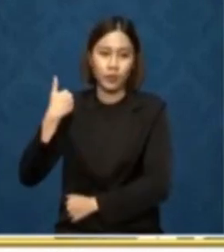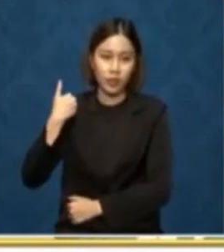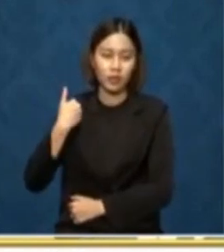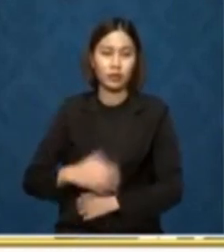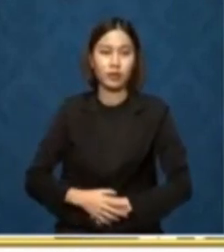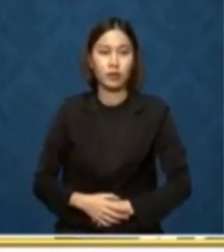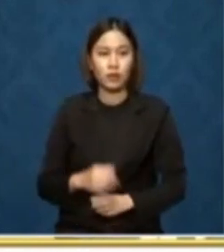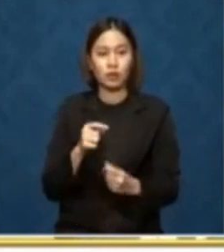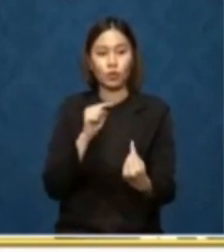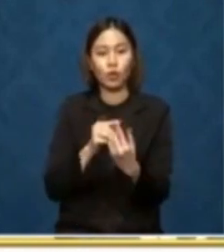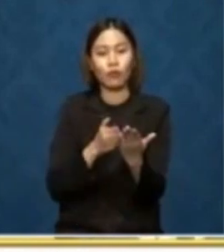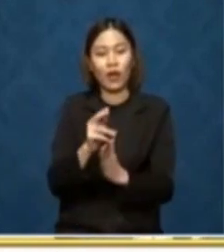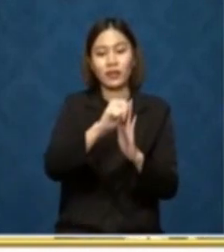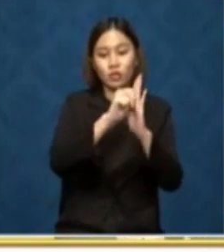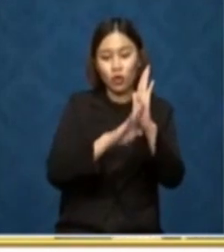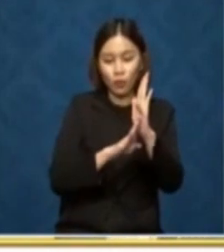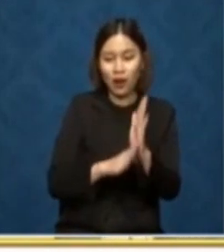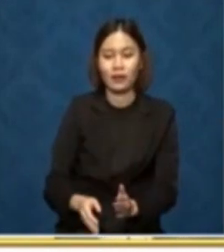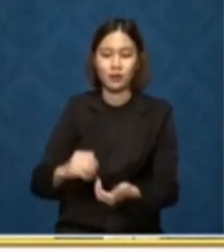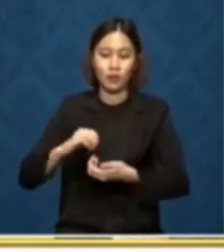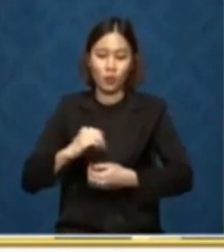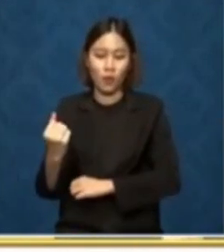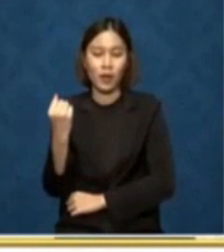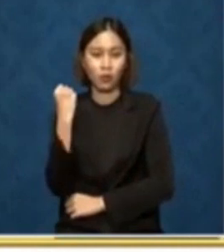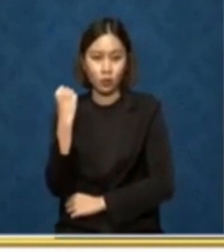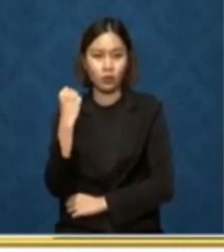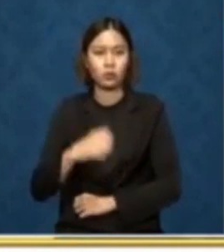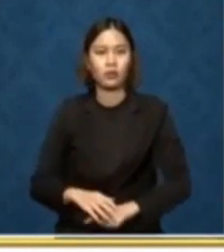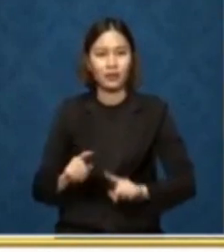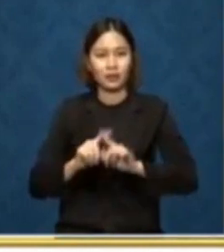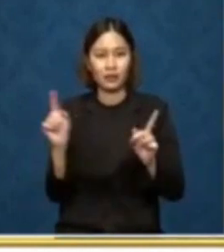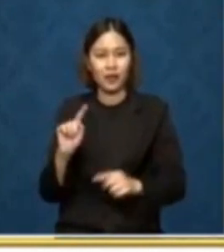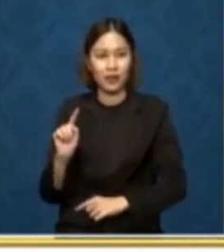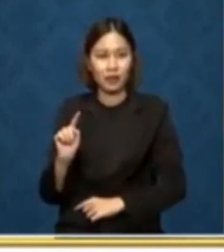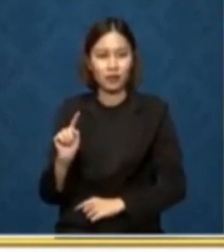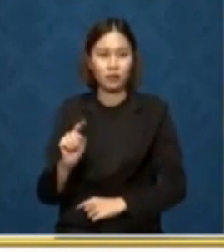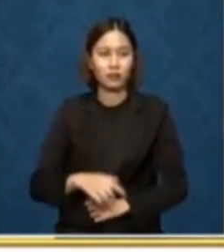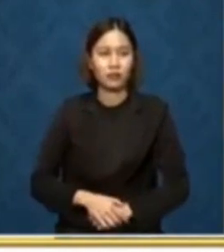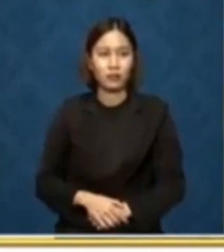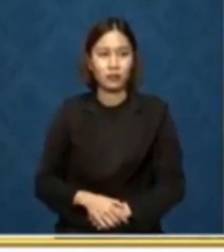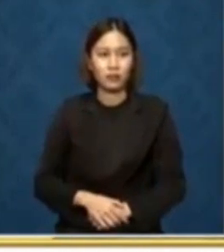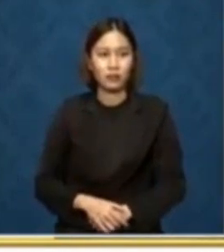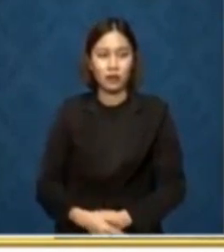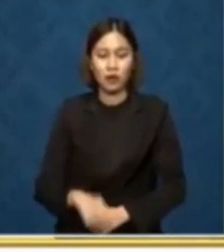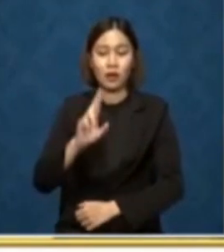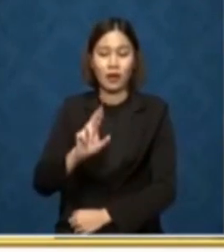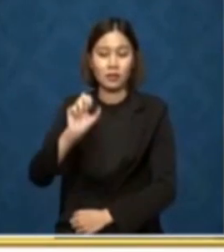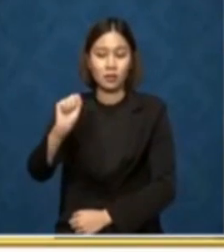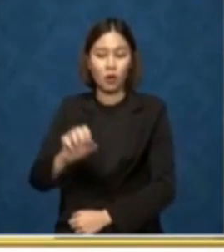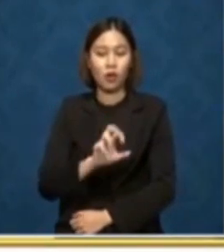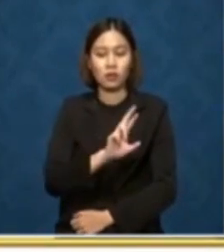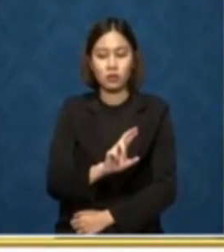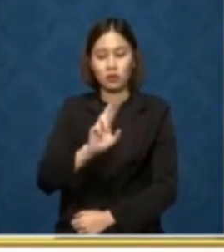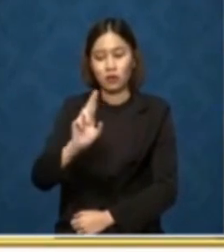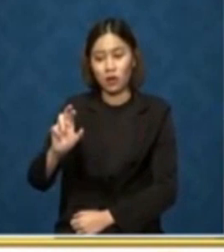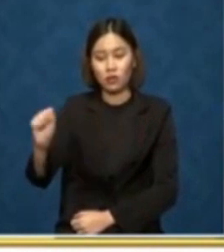การดำเนินการโดยฝายนายบาย โยหนวยงานความมนคงแต่เห็นควรว่ารัทธรราธ